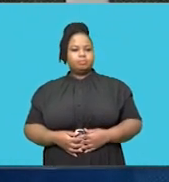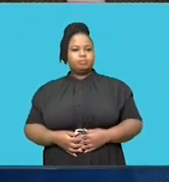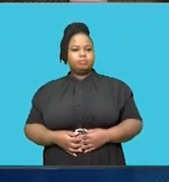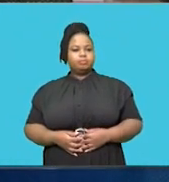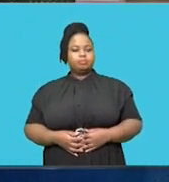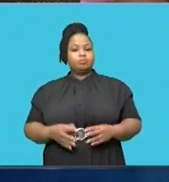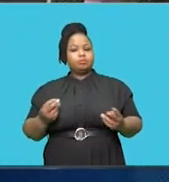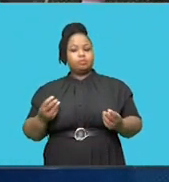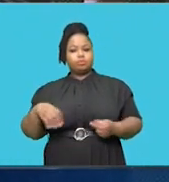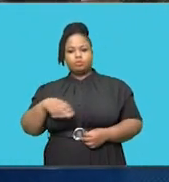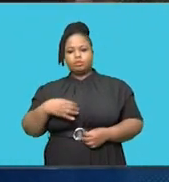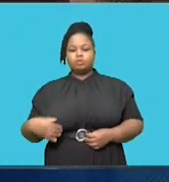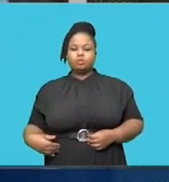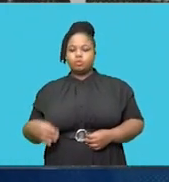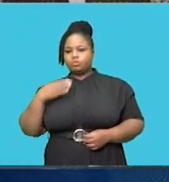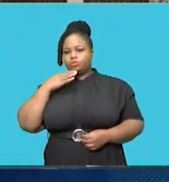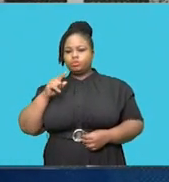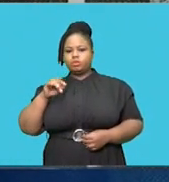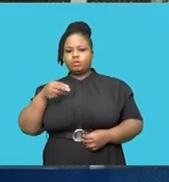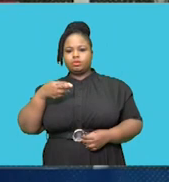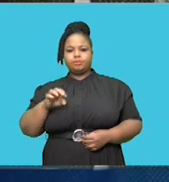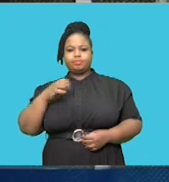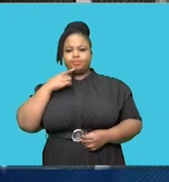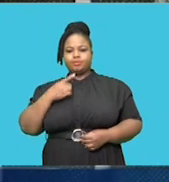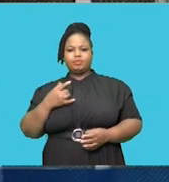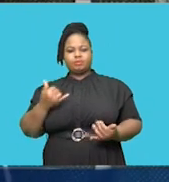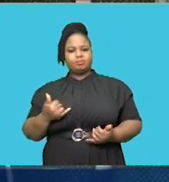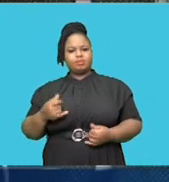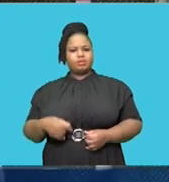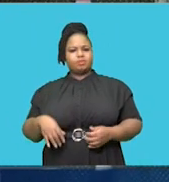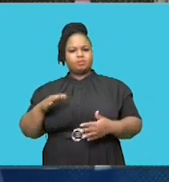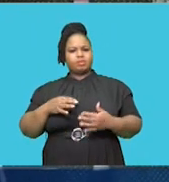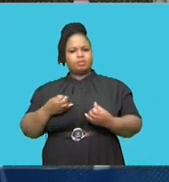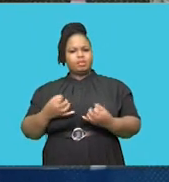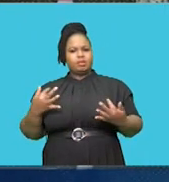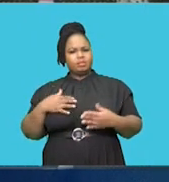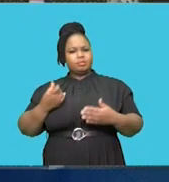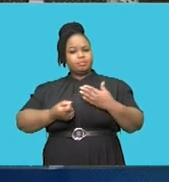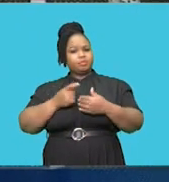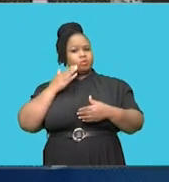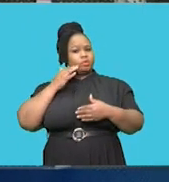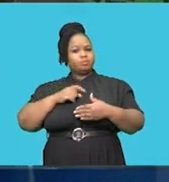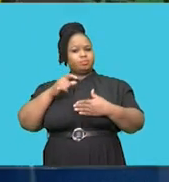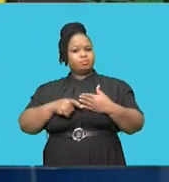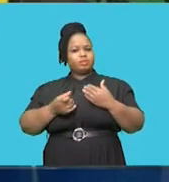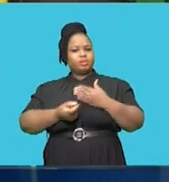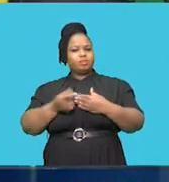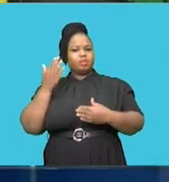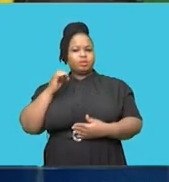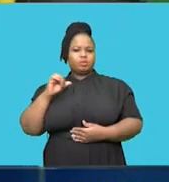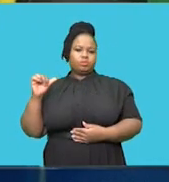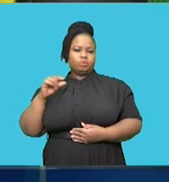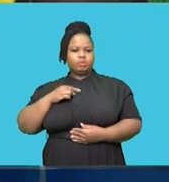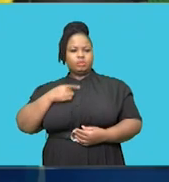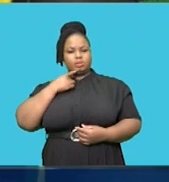Umongameli omtsha uTolashe uthe kwimiba ethe kwagxilwa kuyo ngethuba lenkomfa ebibanjwe ngempela veki.